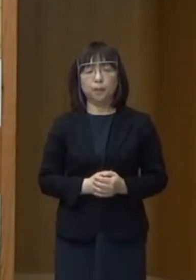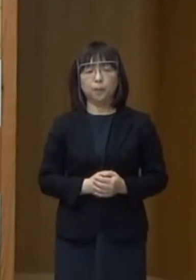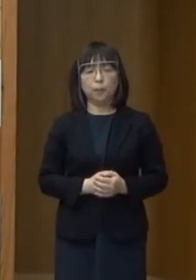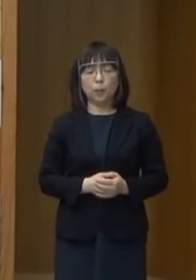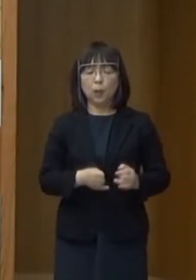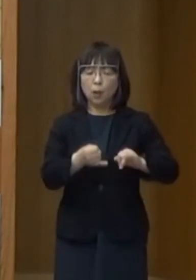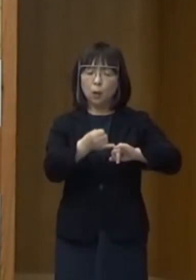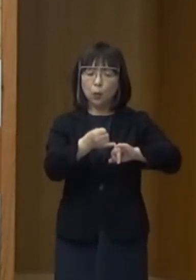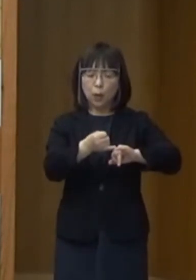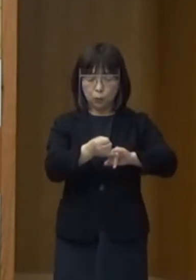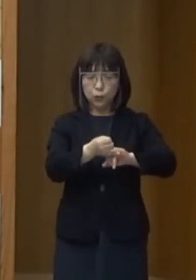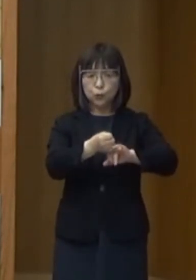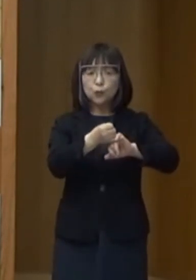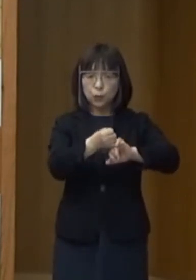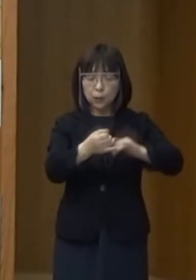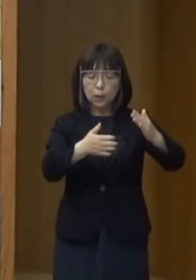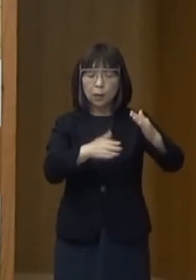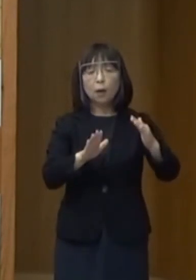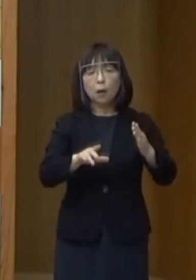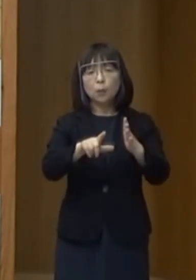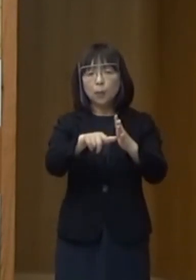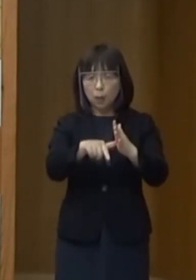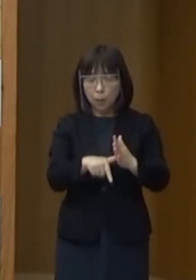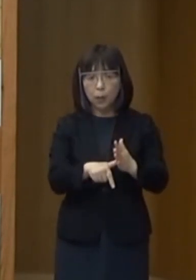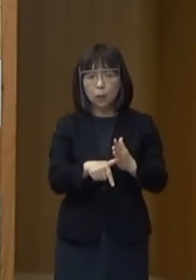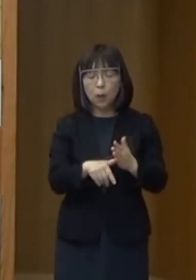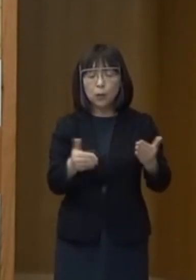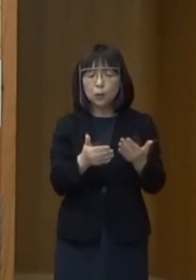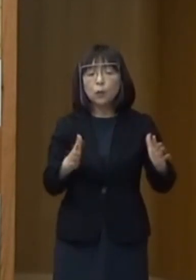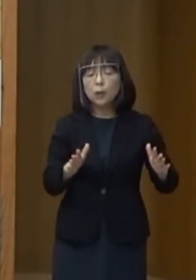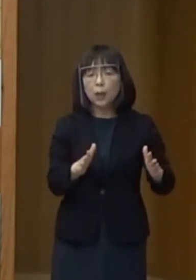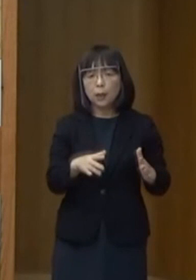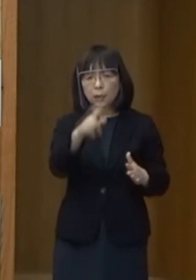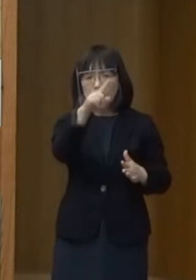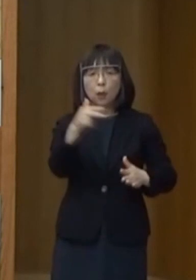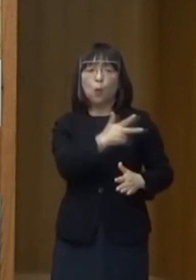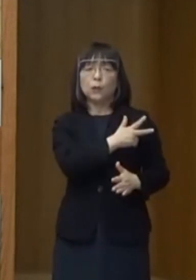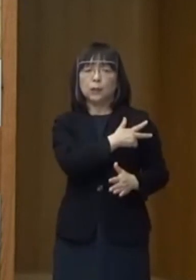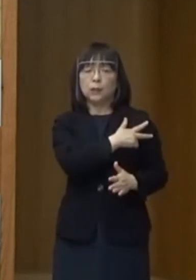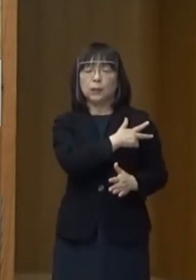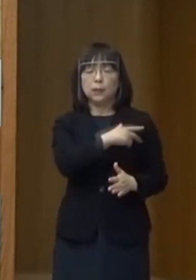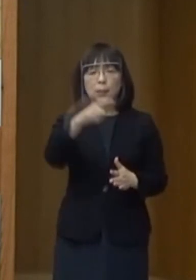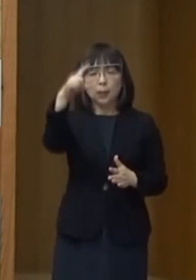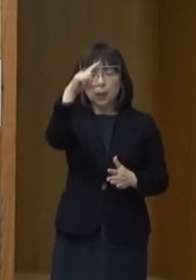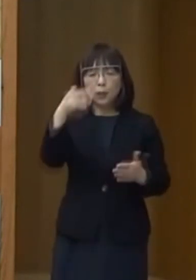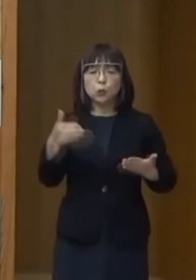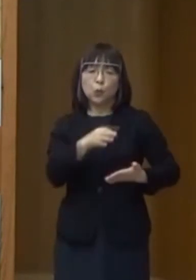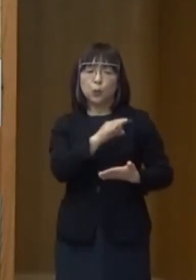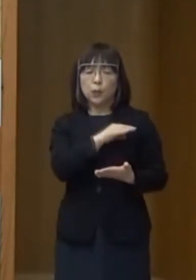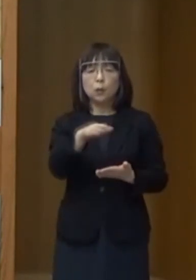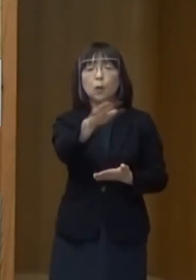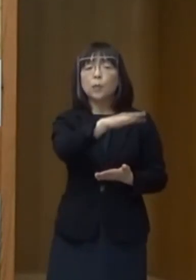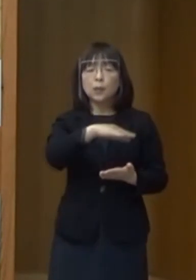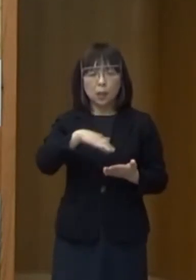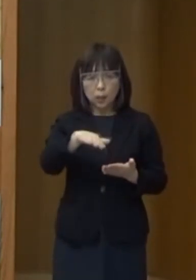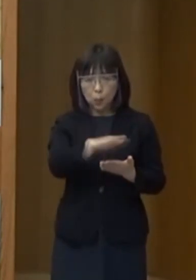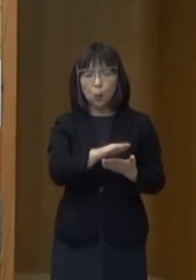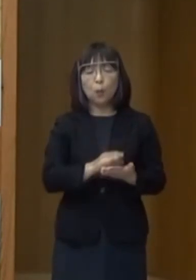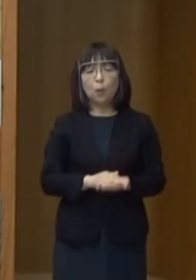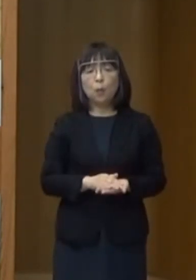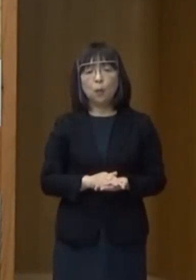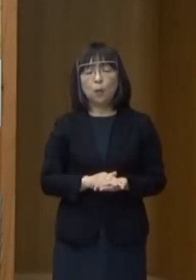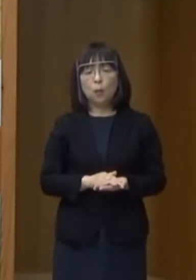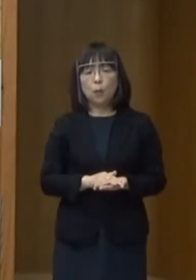また予約枠に余裕がある場合には、潜在看護師の方、そして警察職員の方などに